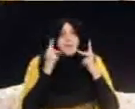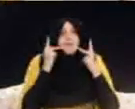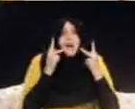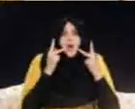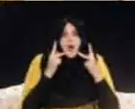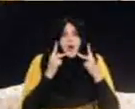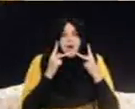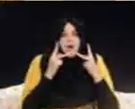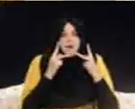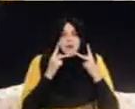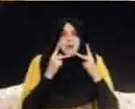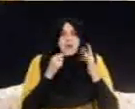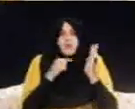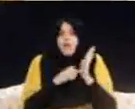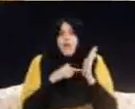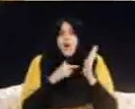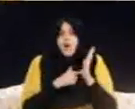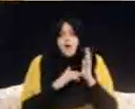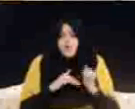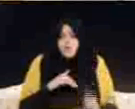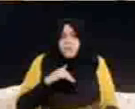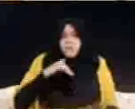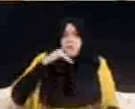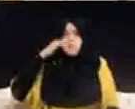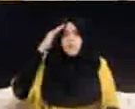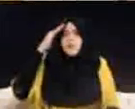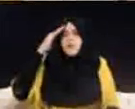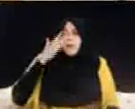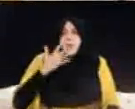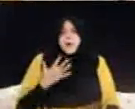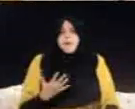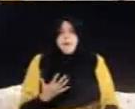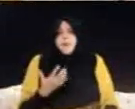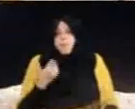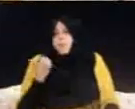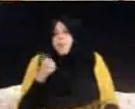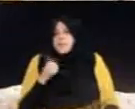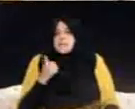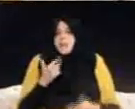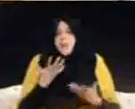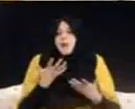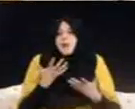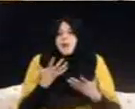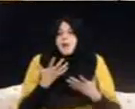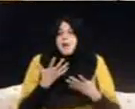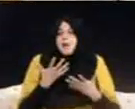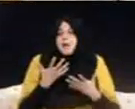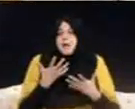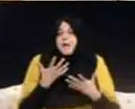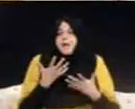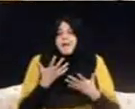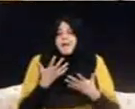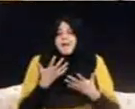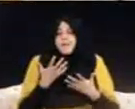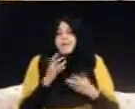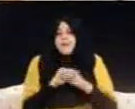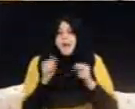حينما يعني يكبرون قد يفسدون ولا